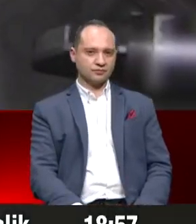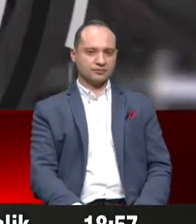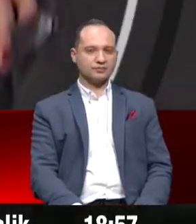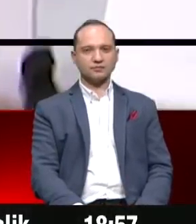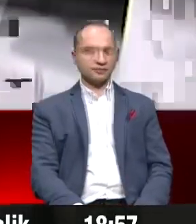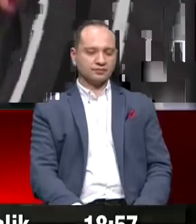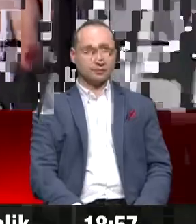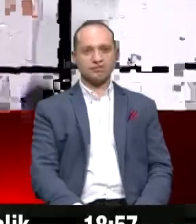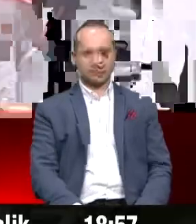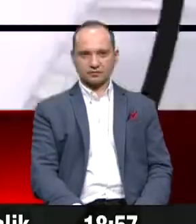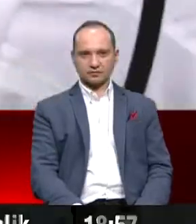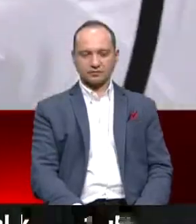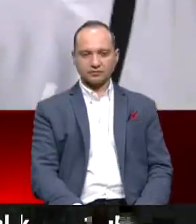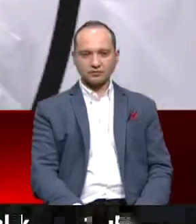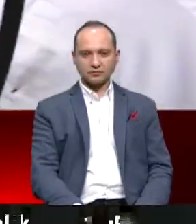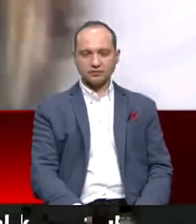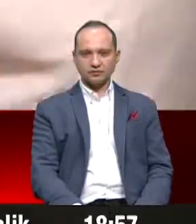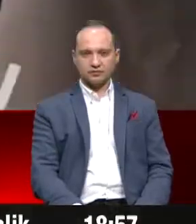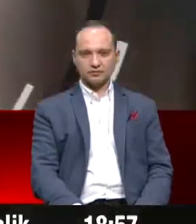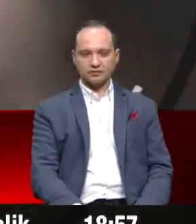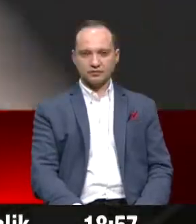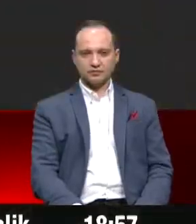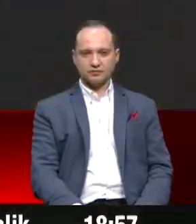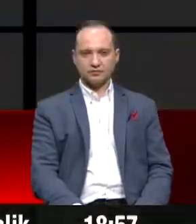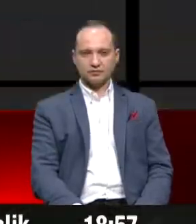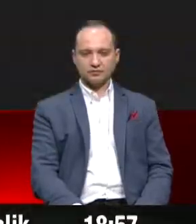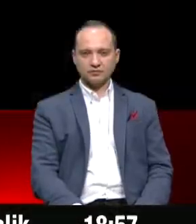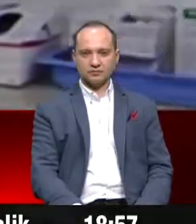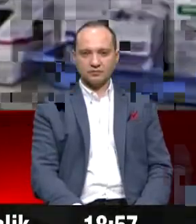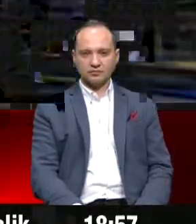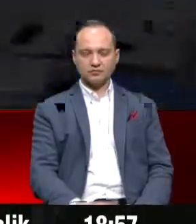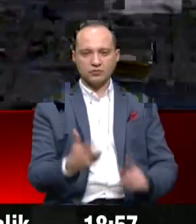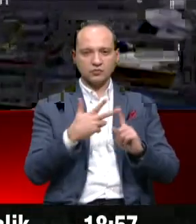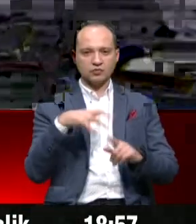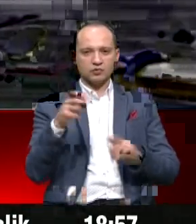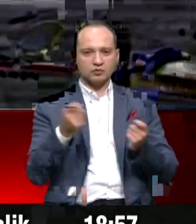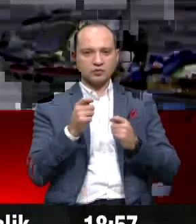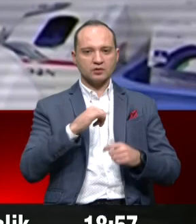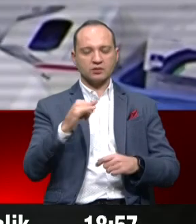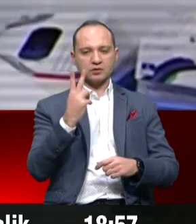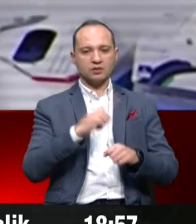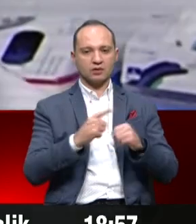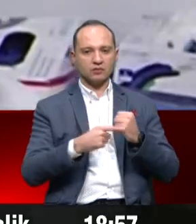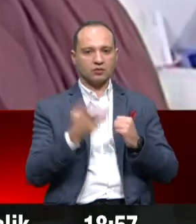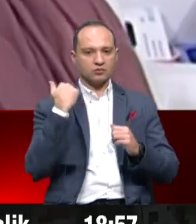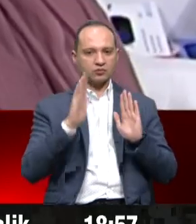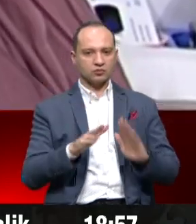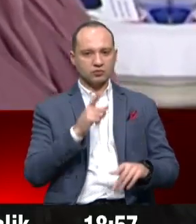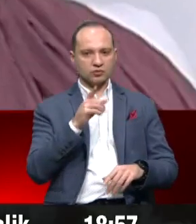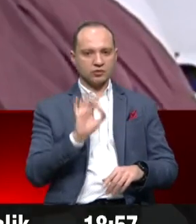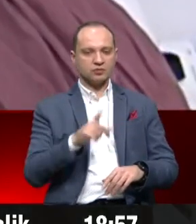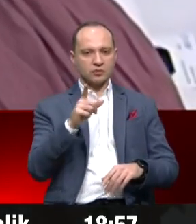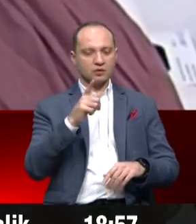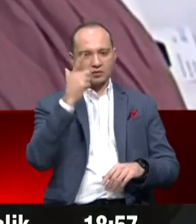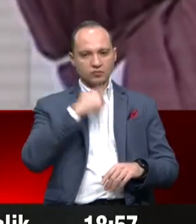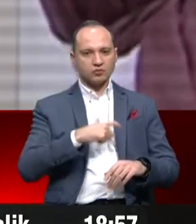abone ol abone ol Bu kuzu çalışması yaklaşık 2 hafta önce durduruldu şu